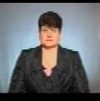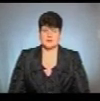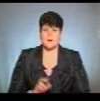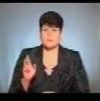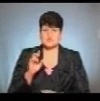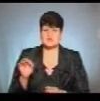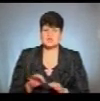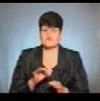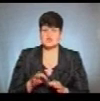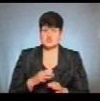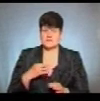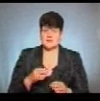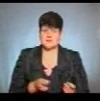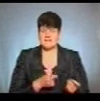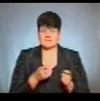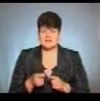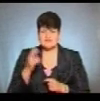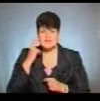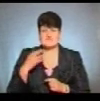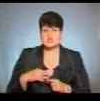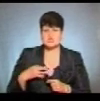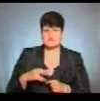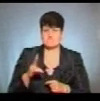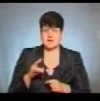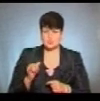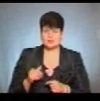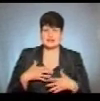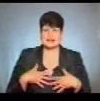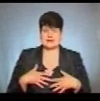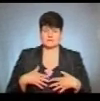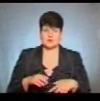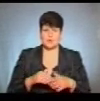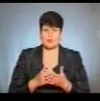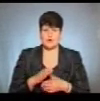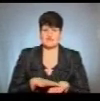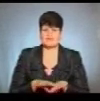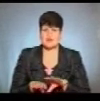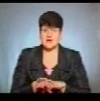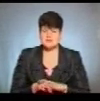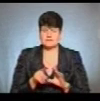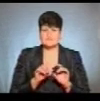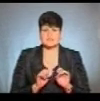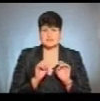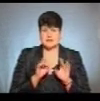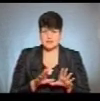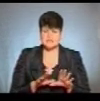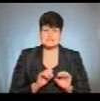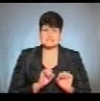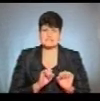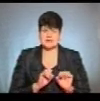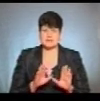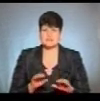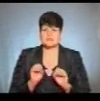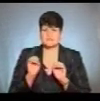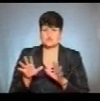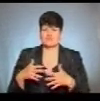Борщівські вишивальниці привезли до Києва вишиванку для кримського політв'язня Володимира Балуха. Там її передали правозахисникам, які доправлять її